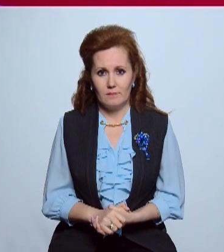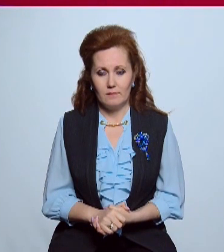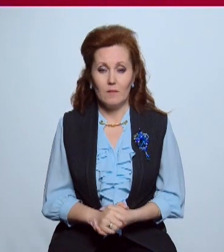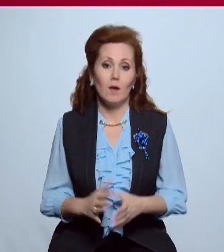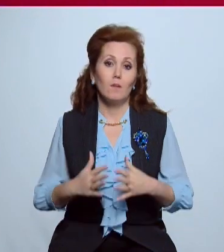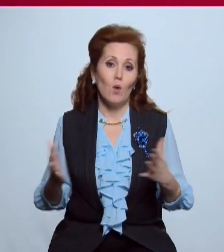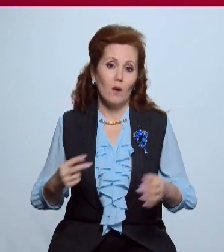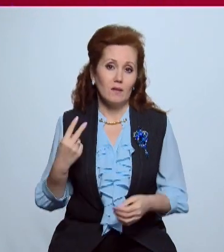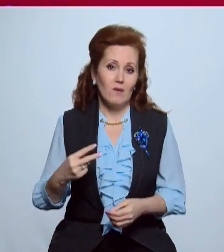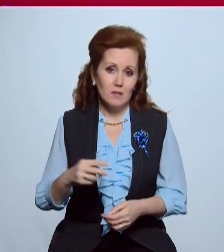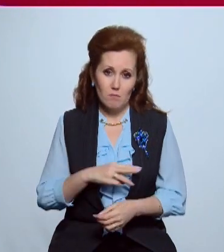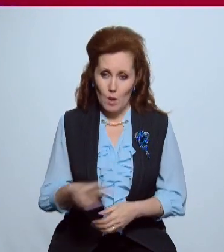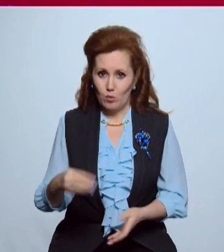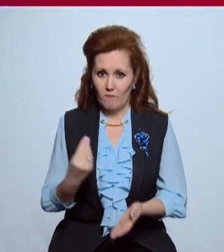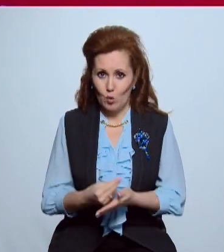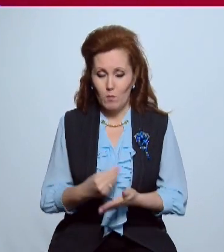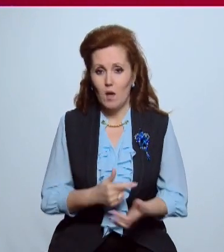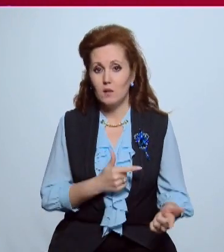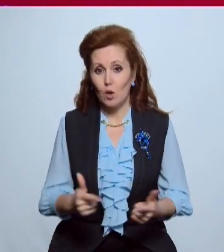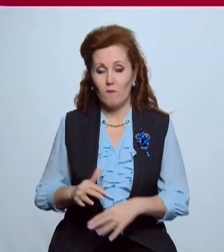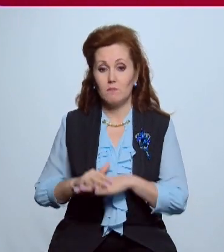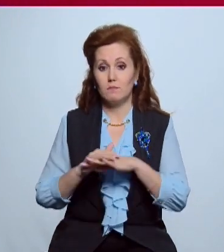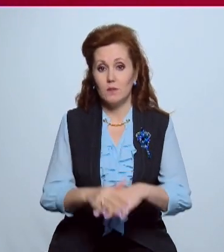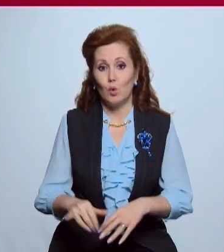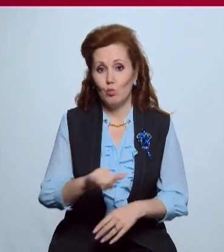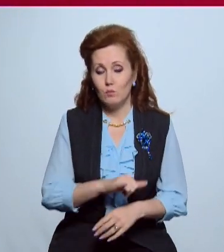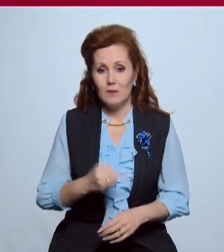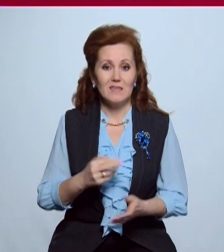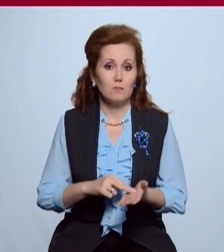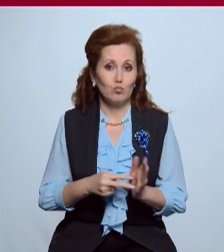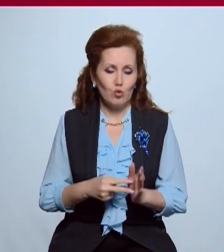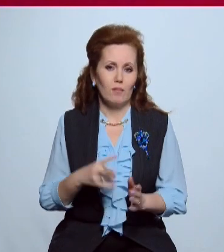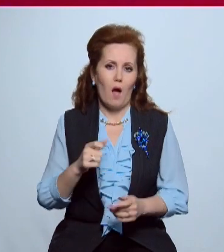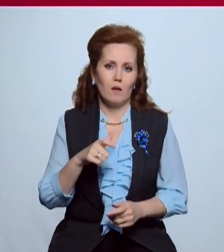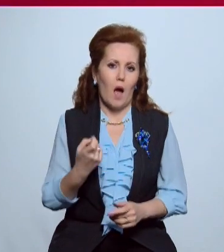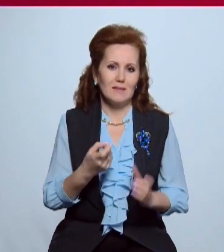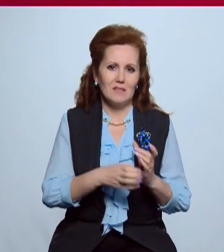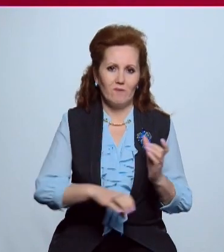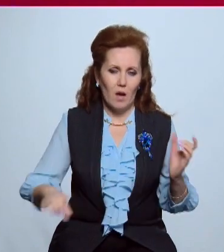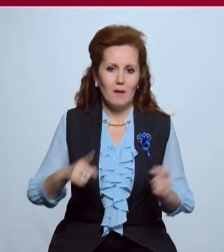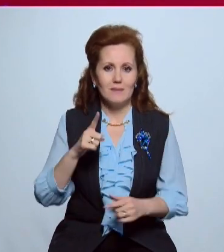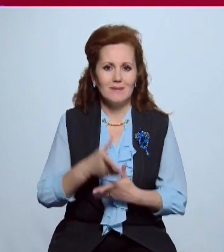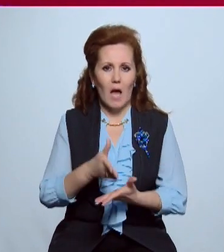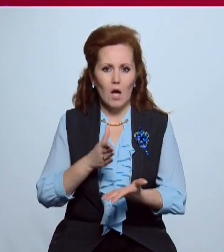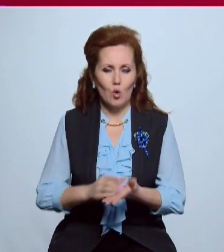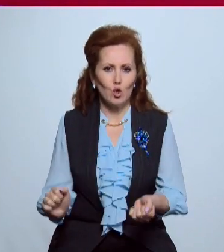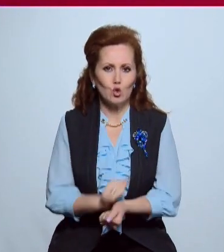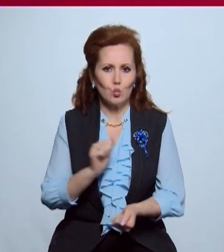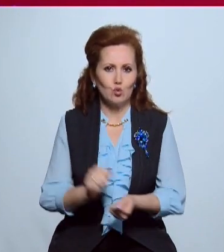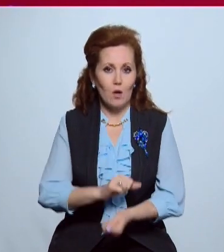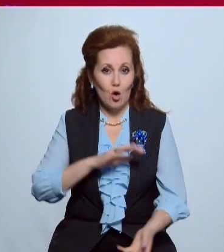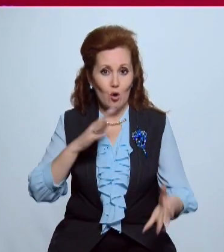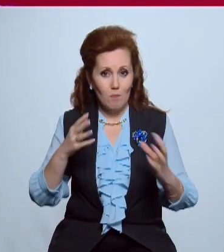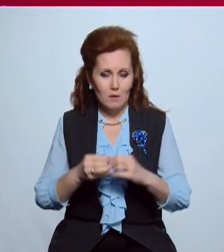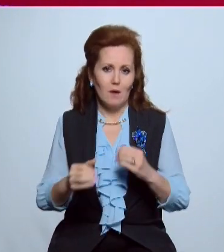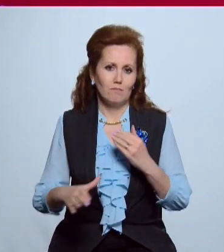Более 20 миллионов рублей готова направить республика из бюджета на газификацию зерносушильных комплексов. Это поможет хозяйствам